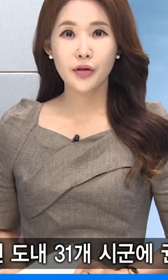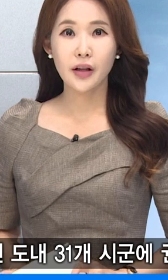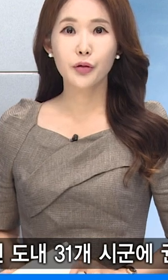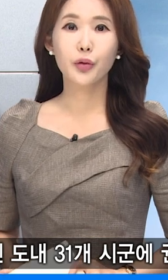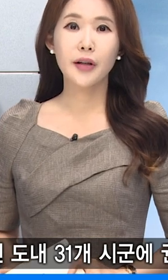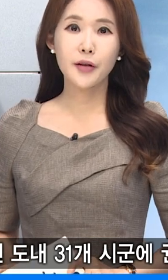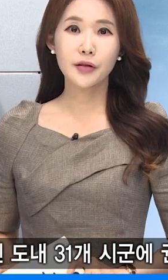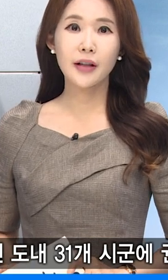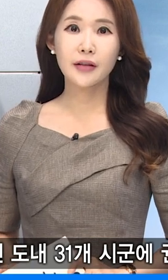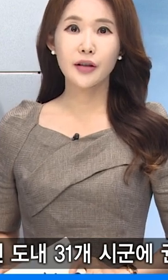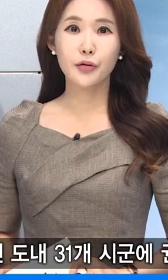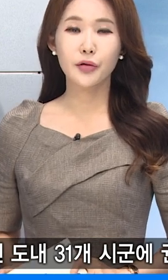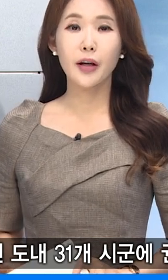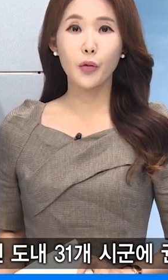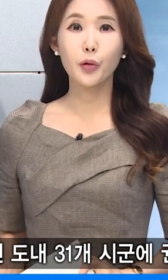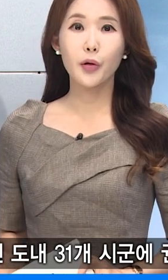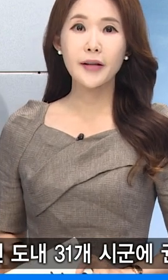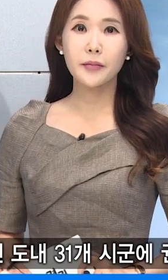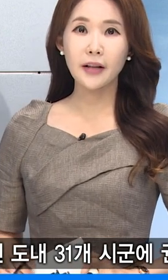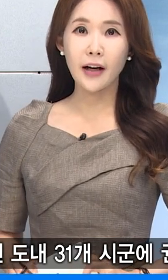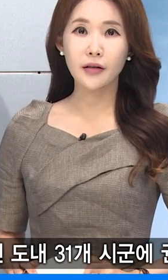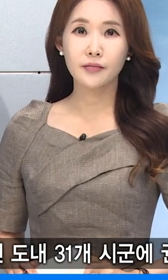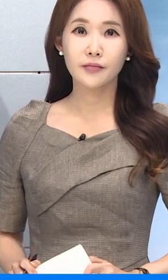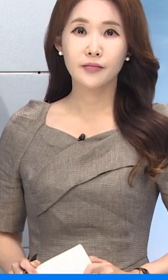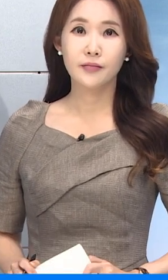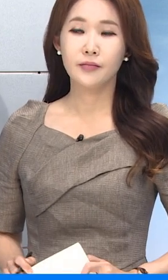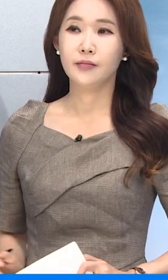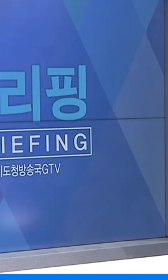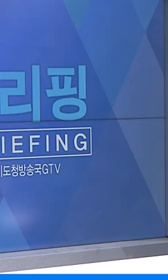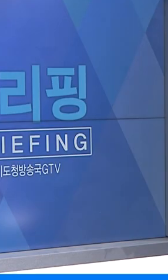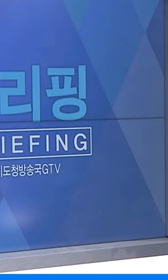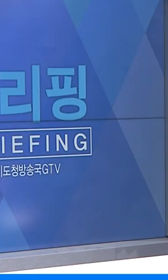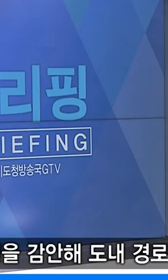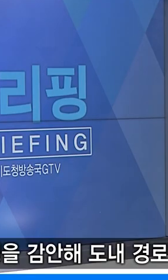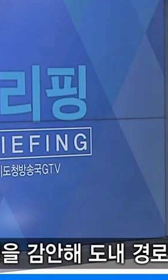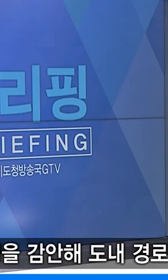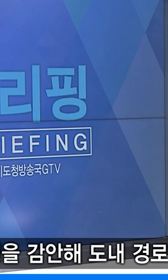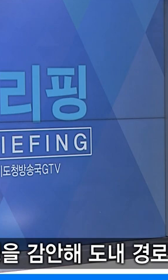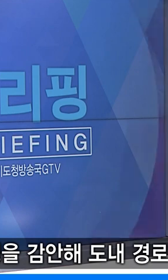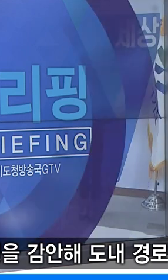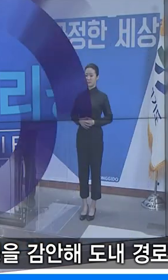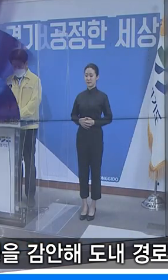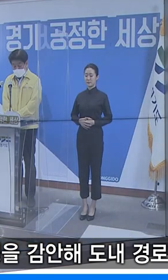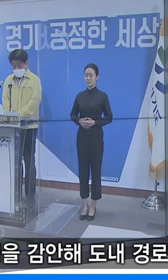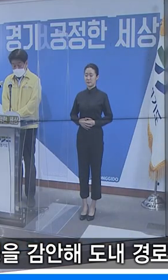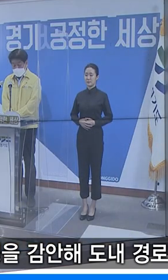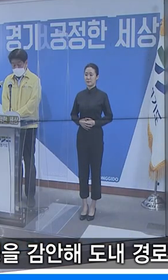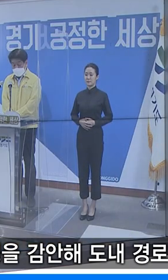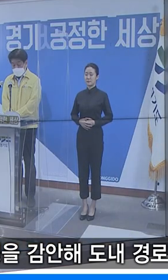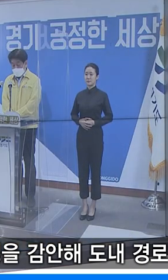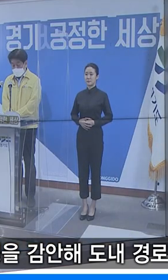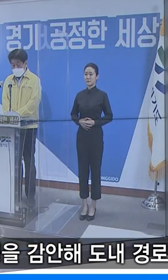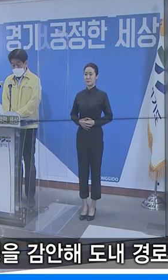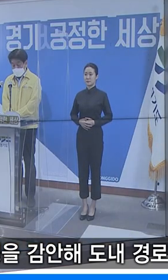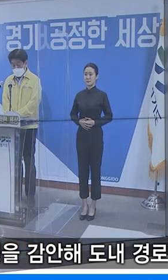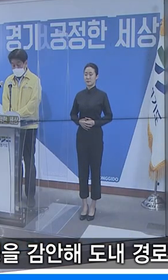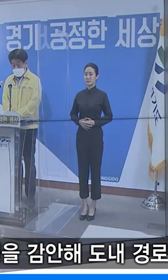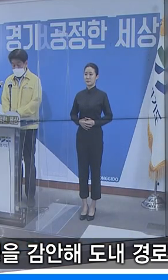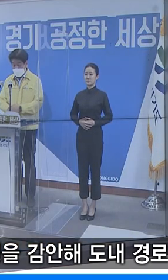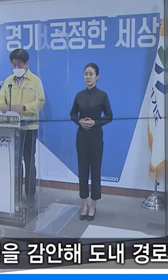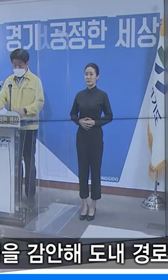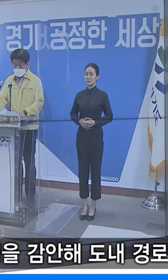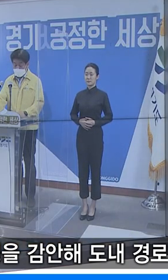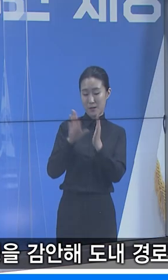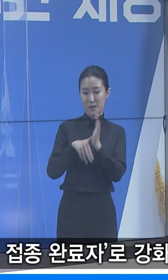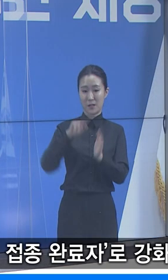공원관리 주체인 도내 31개 시군에 권고했습니다. 또 상황의 심각성을 감안해 도내 경로당